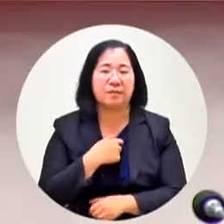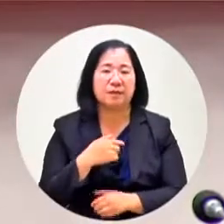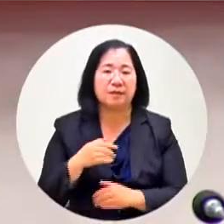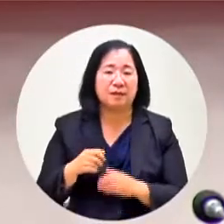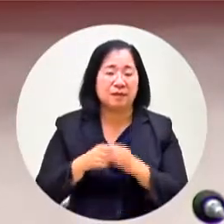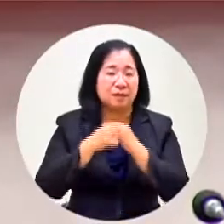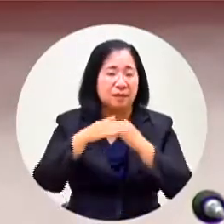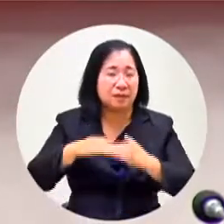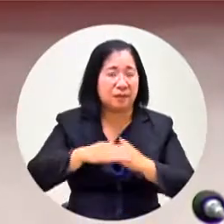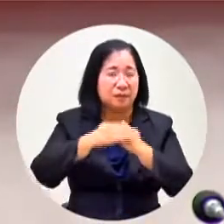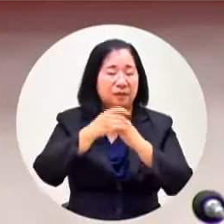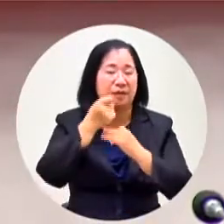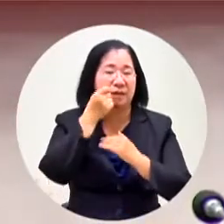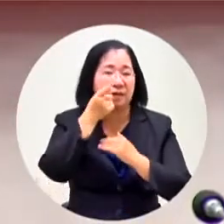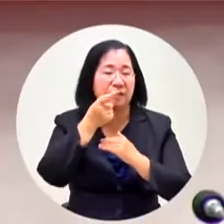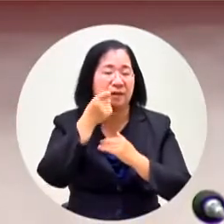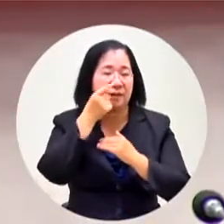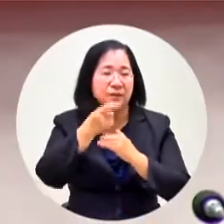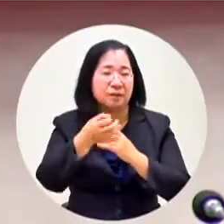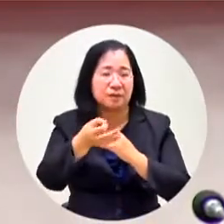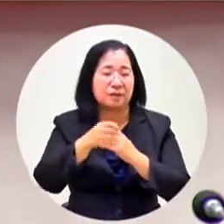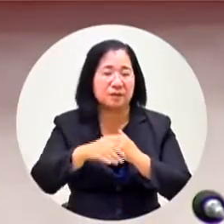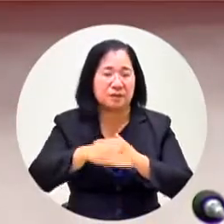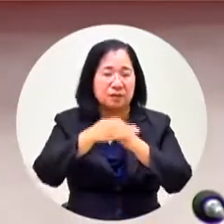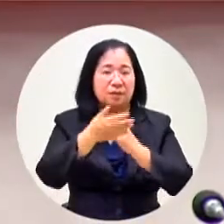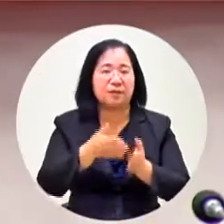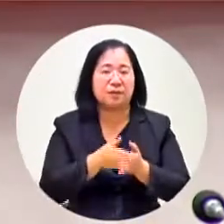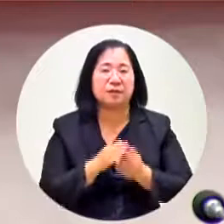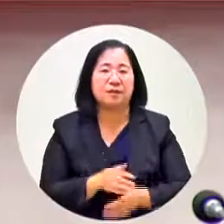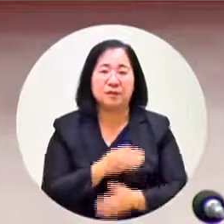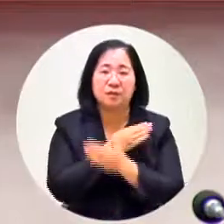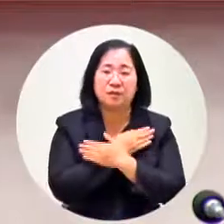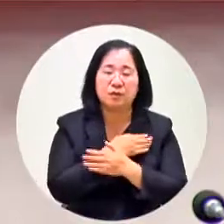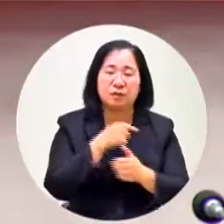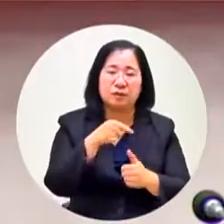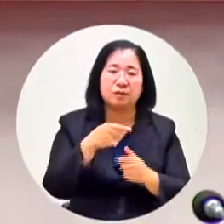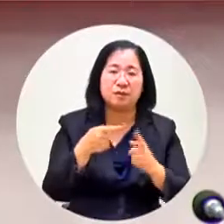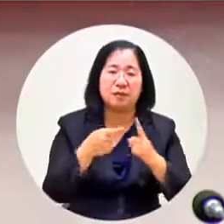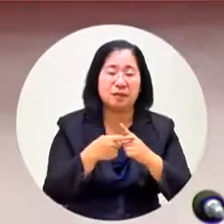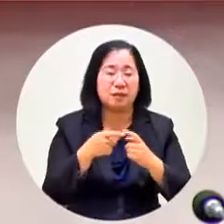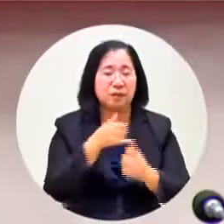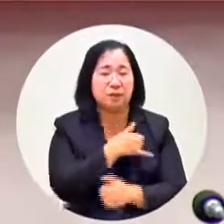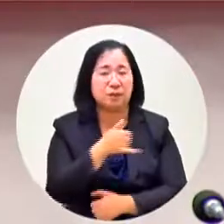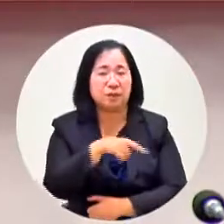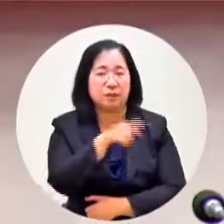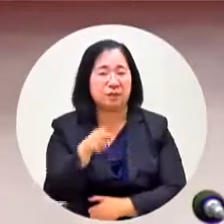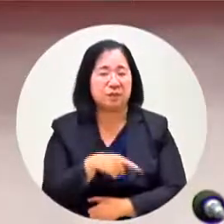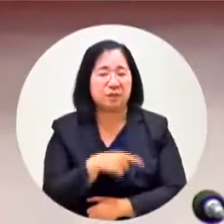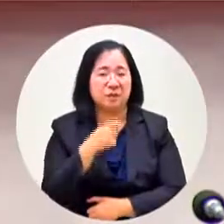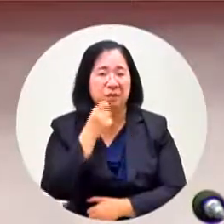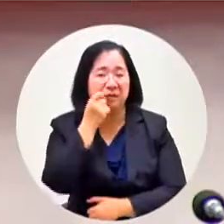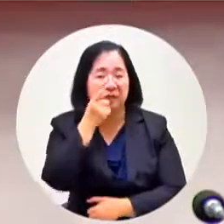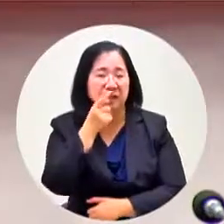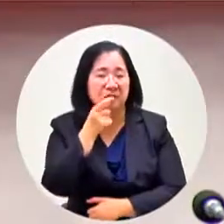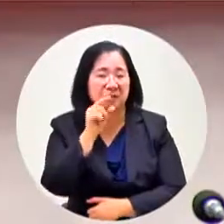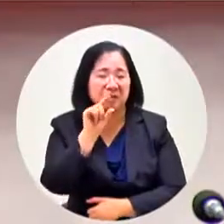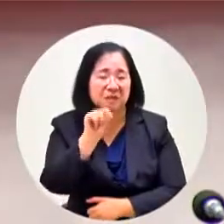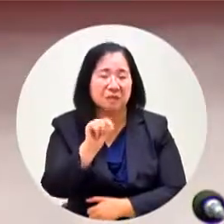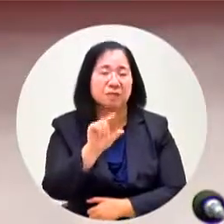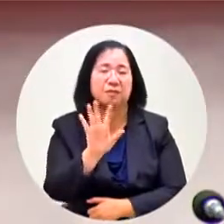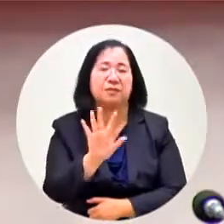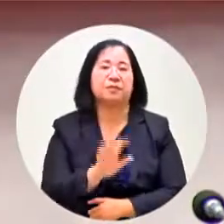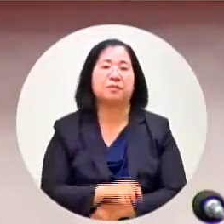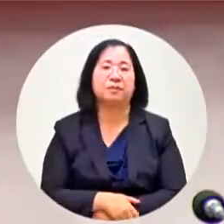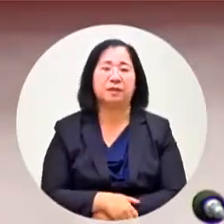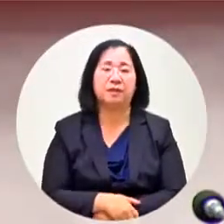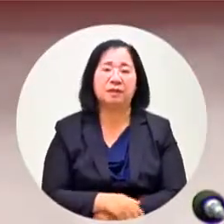以我在这边要特别请市长，你一直强调爱与包容打造高雄，所以高雄市政府应该要切实